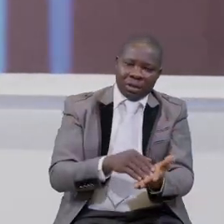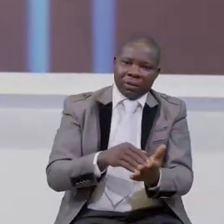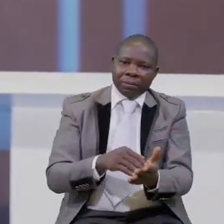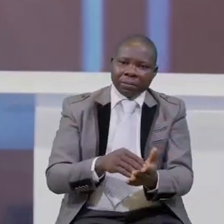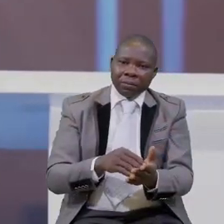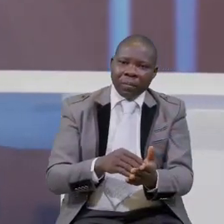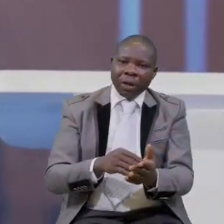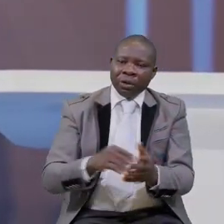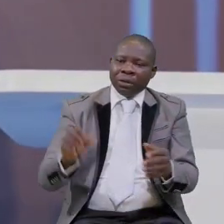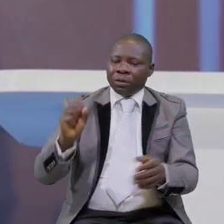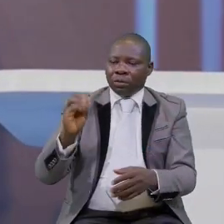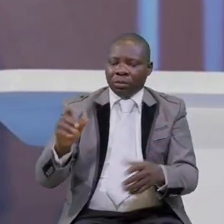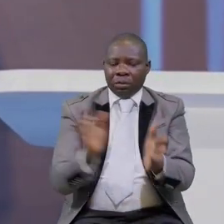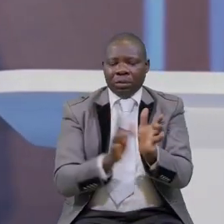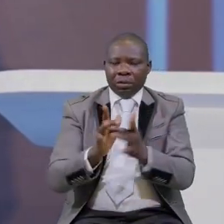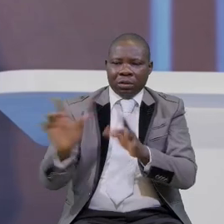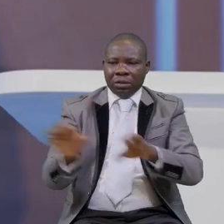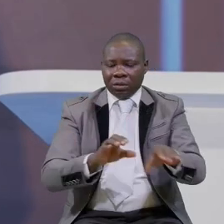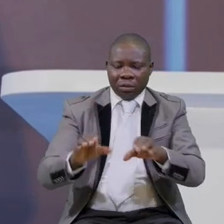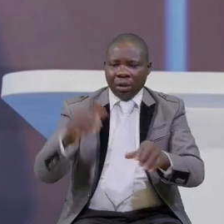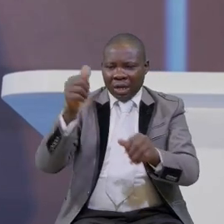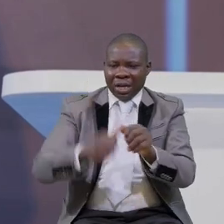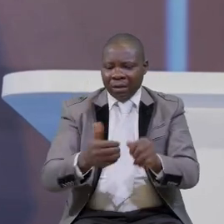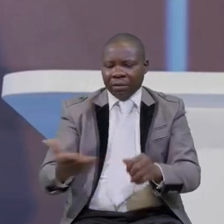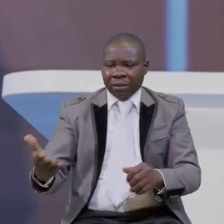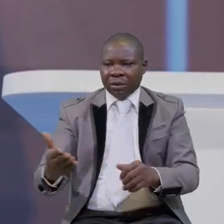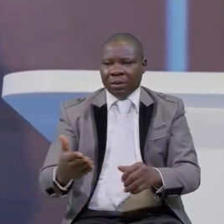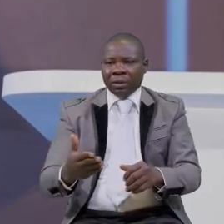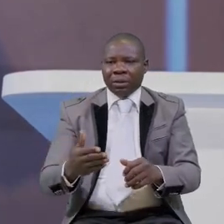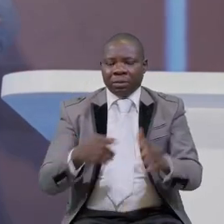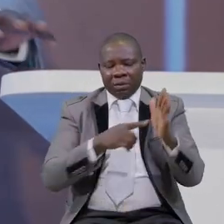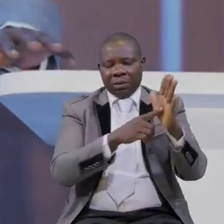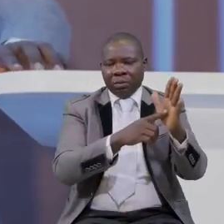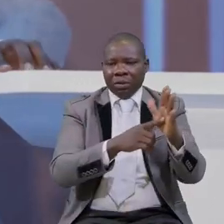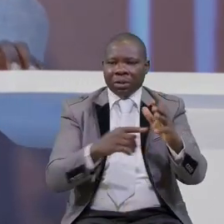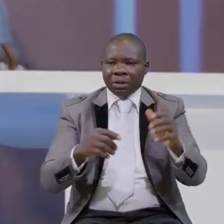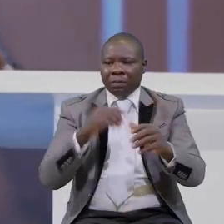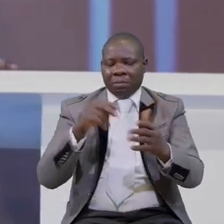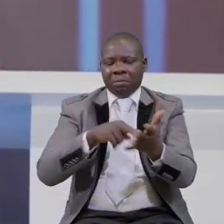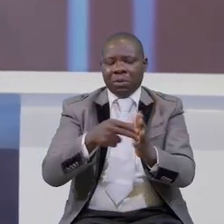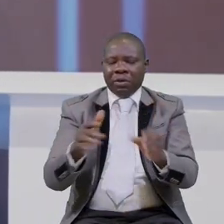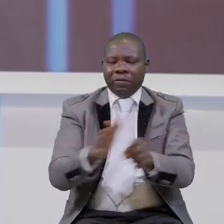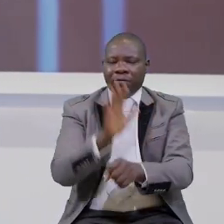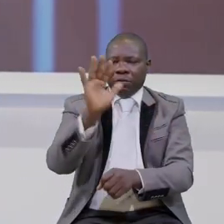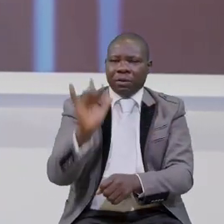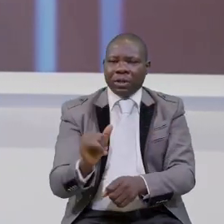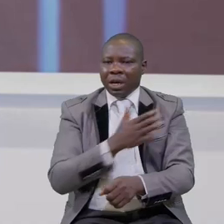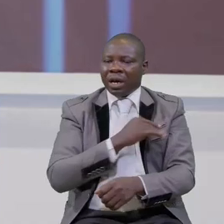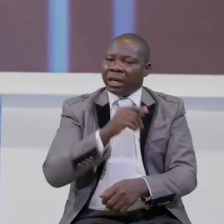Jésus-Christ fait tout de façon symbolique, avec